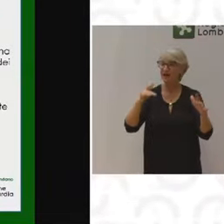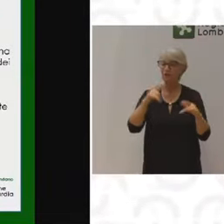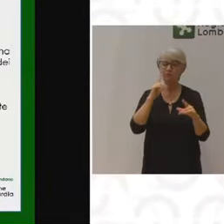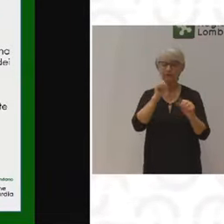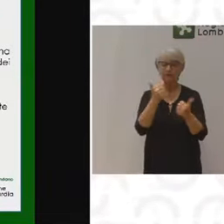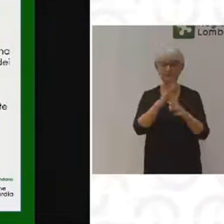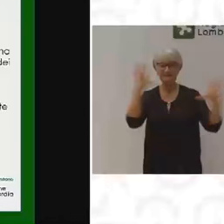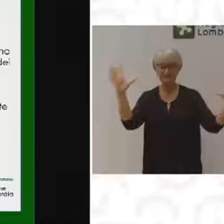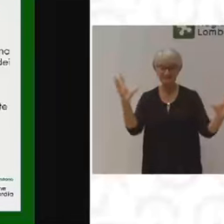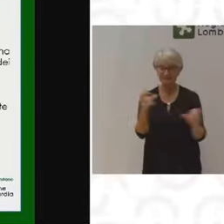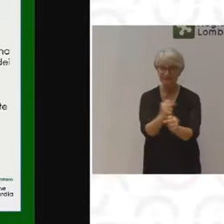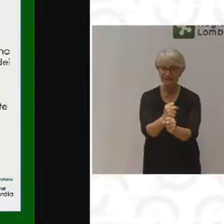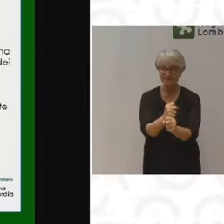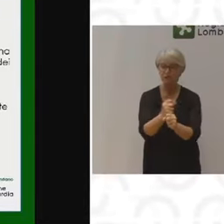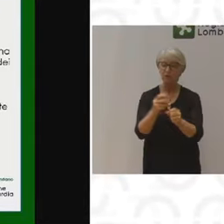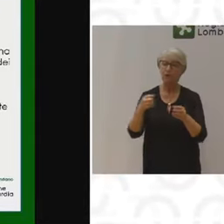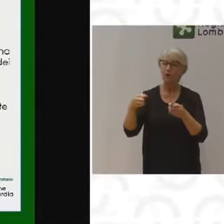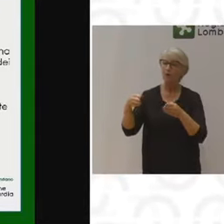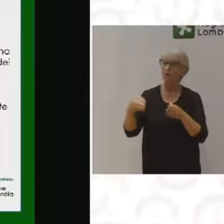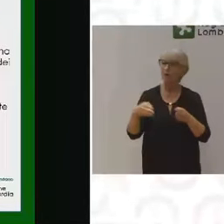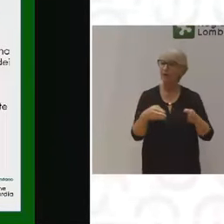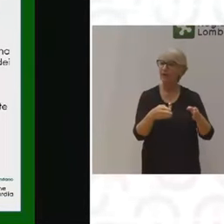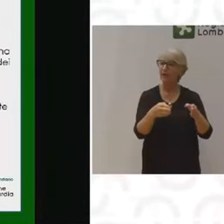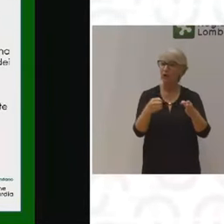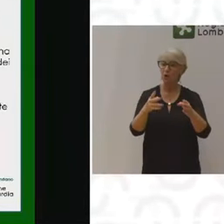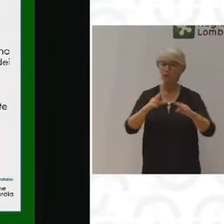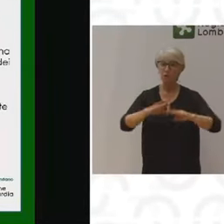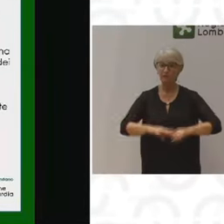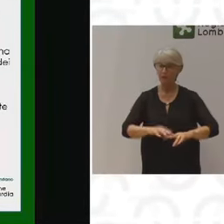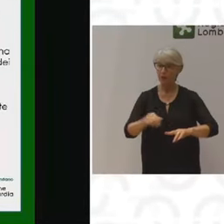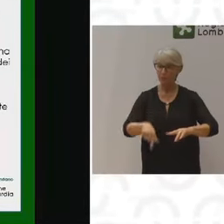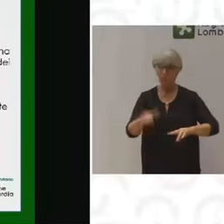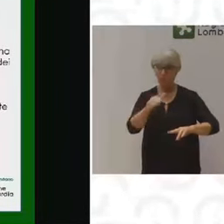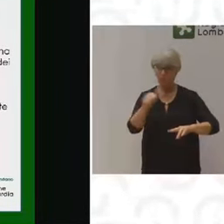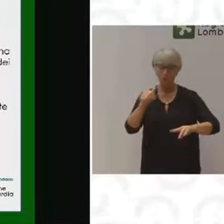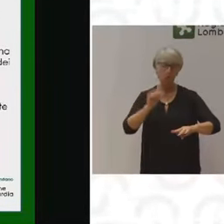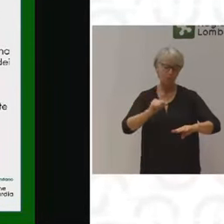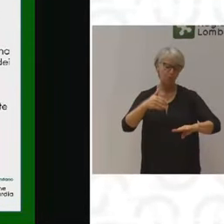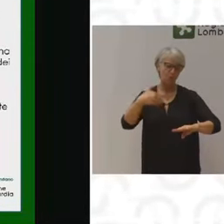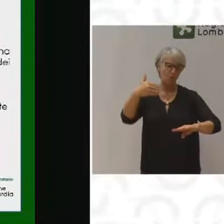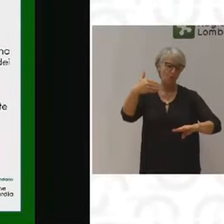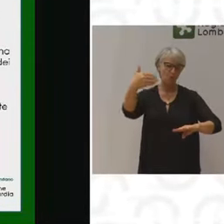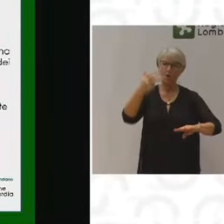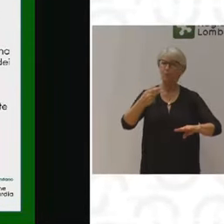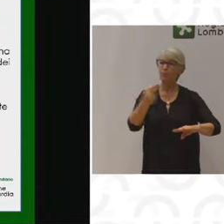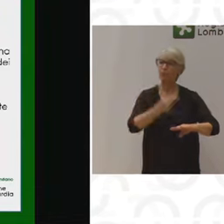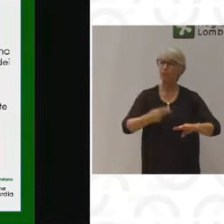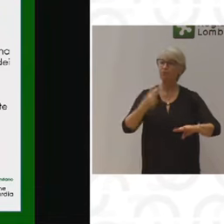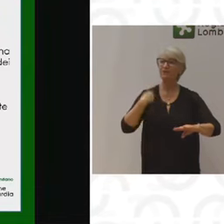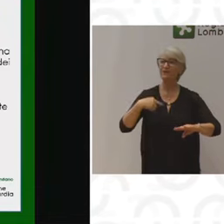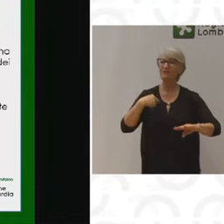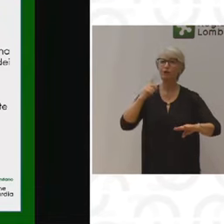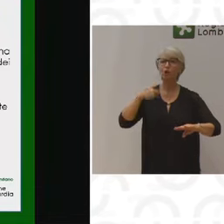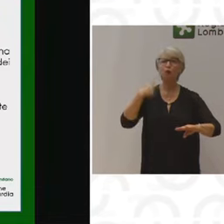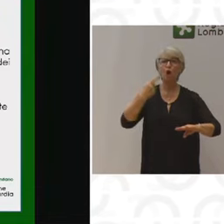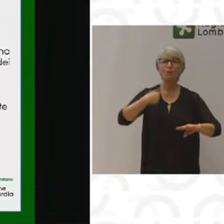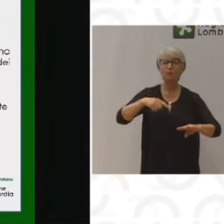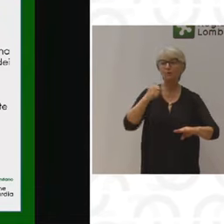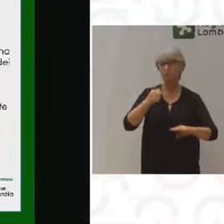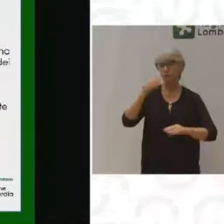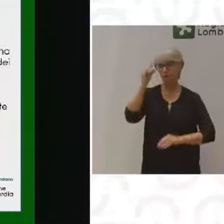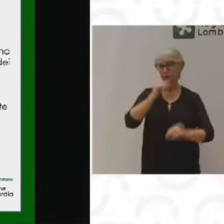sintesi dell'ampio percorso di formazione, di cui non ci fermiamo oggi, ma fare di buona qualità progetti di vita per i dopo di noi vuol dire anche imparare